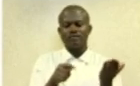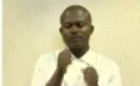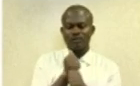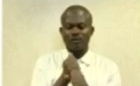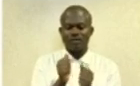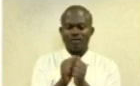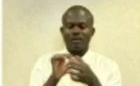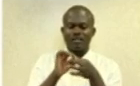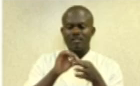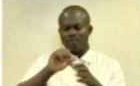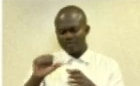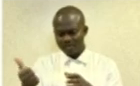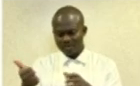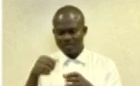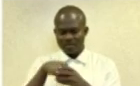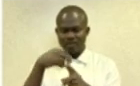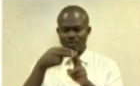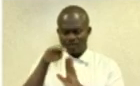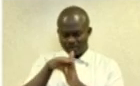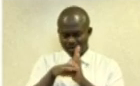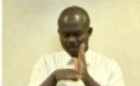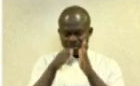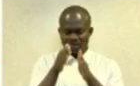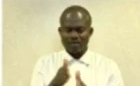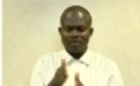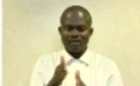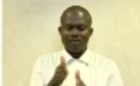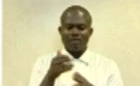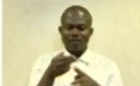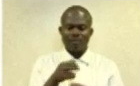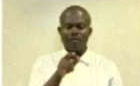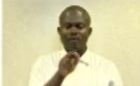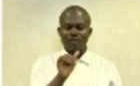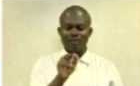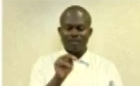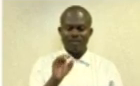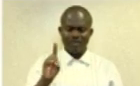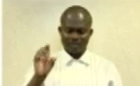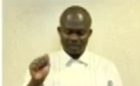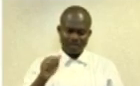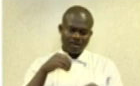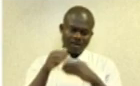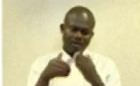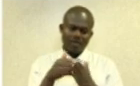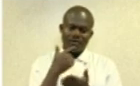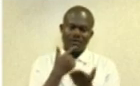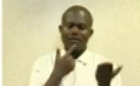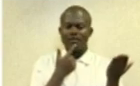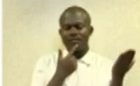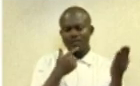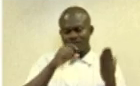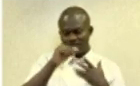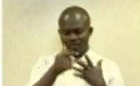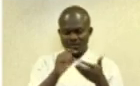tugakorana na sisitemu yindi iza mu mwirondoro we ariyo NIDA noneho irembo naryo rikaduha particulars